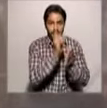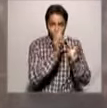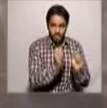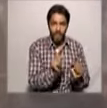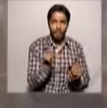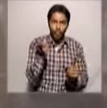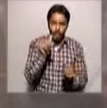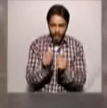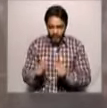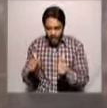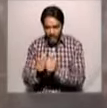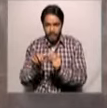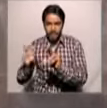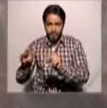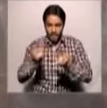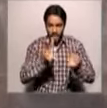حميد مجيد. أما بعد،